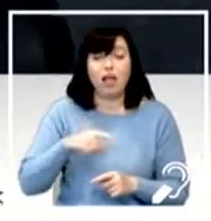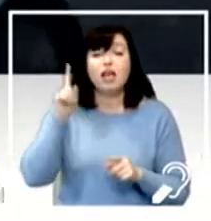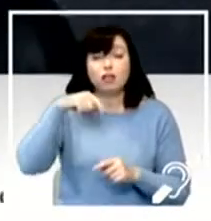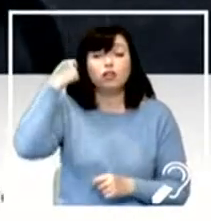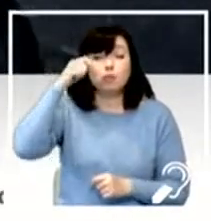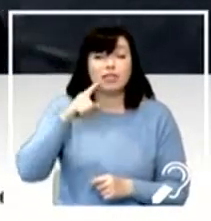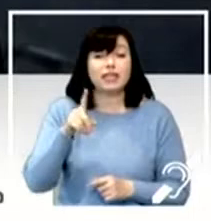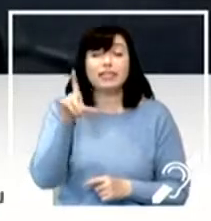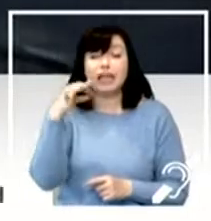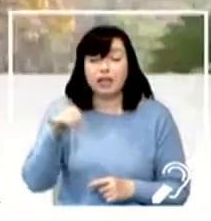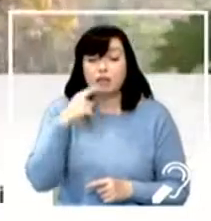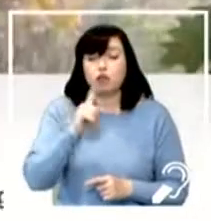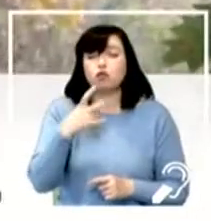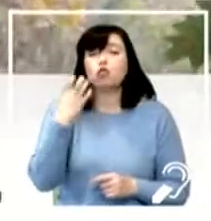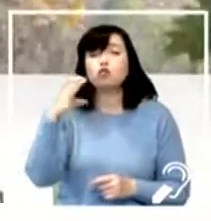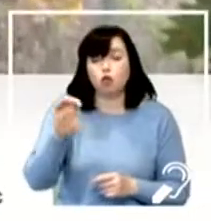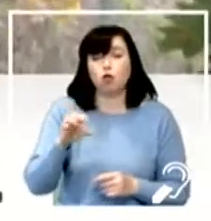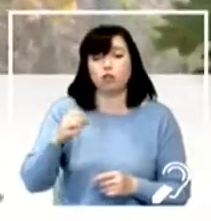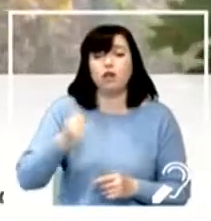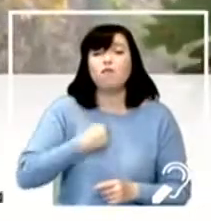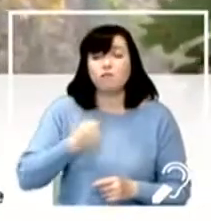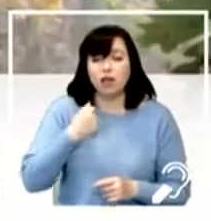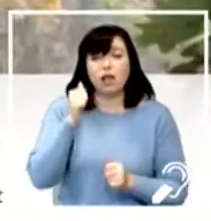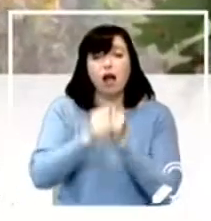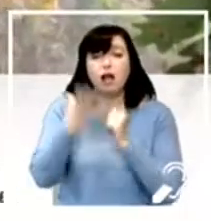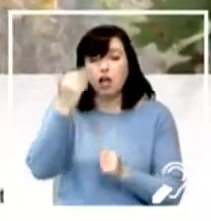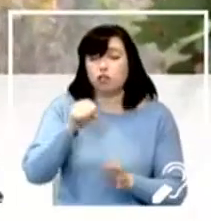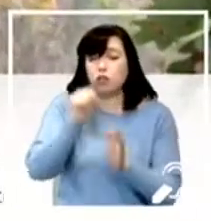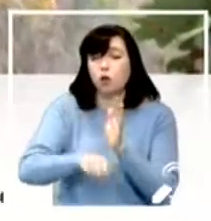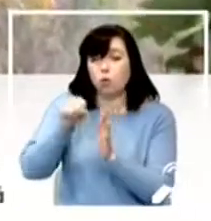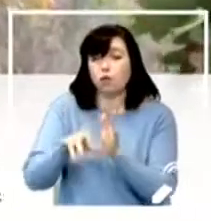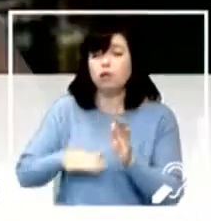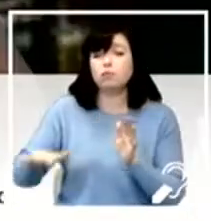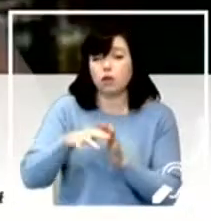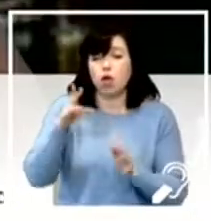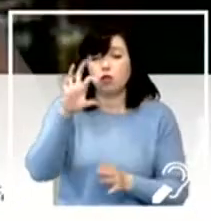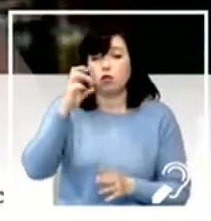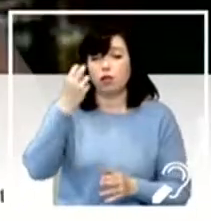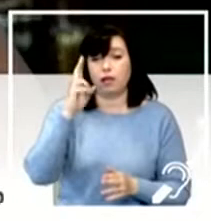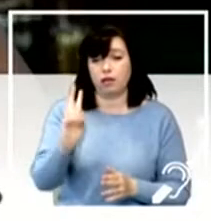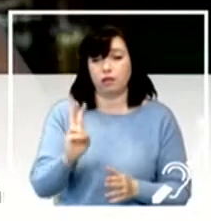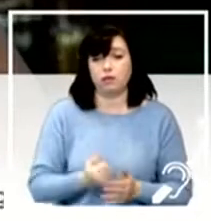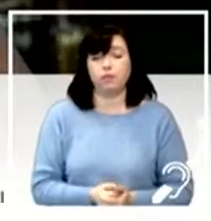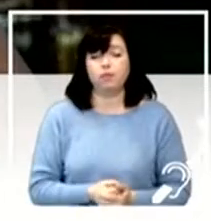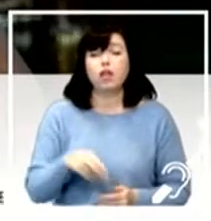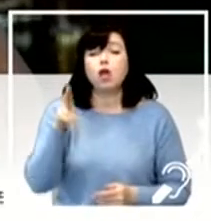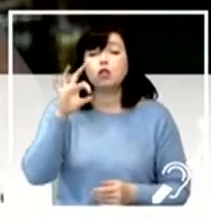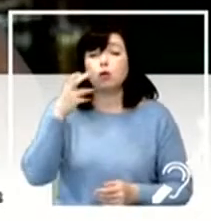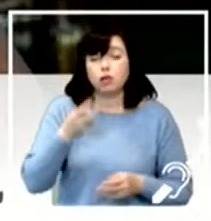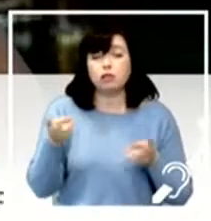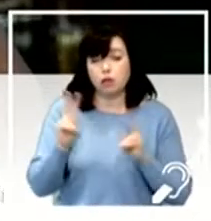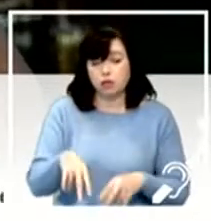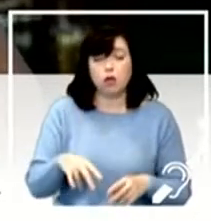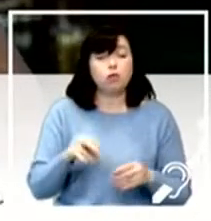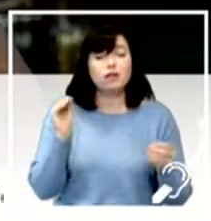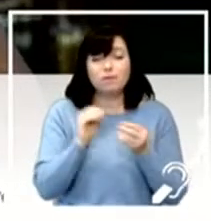Volodymyr Zelensky a menționat că sute de militari ai Kremlinului mor zilnic în luptele din regiunea Donetsk. Донеччина залишається епіцентром